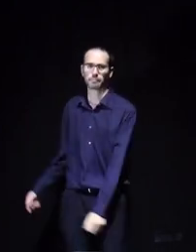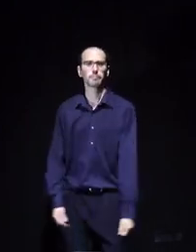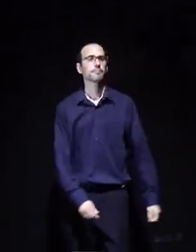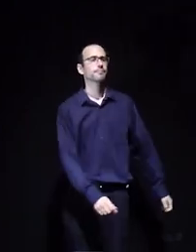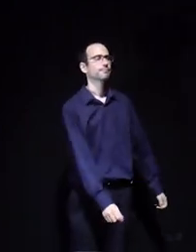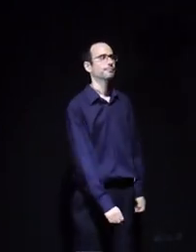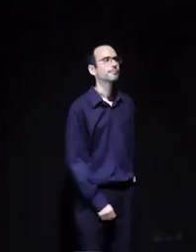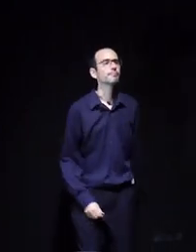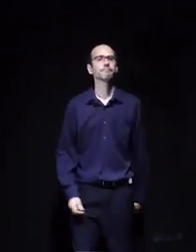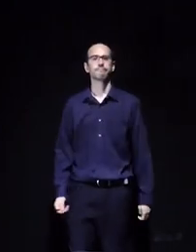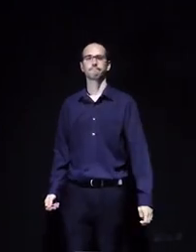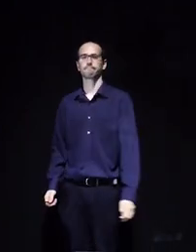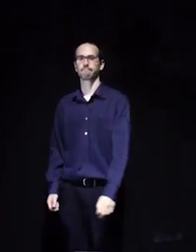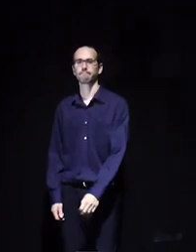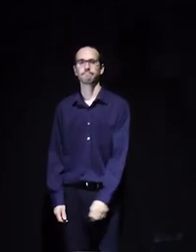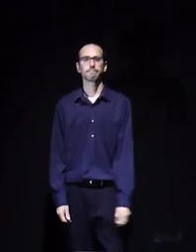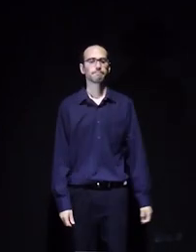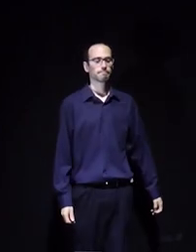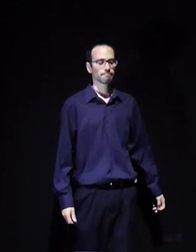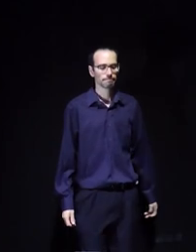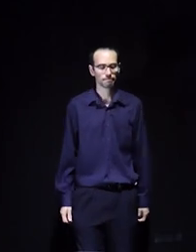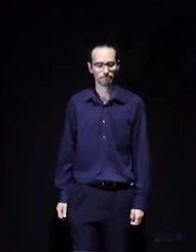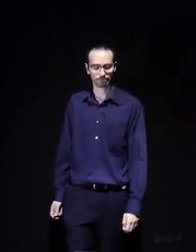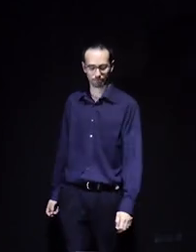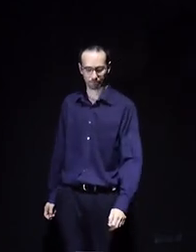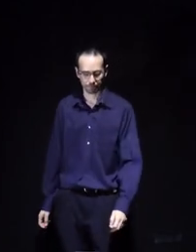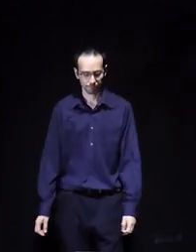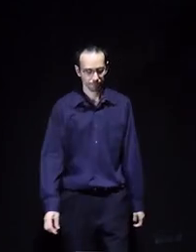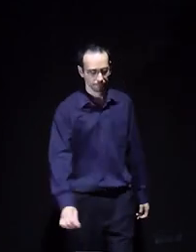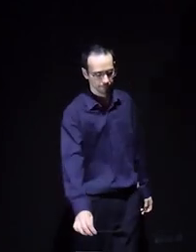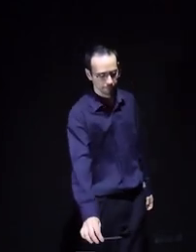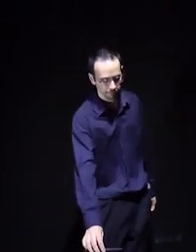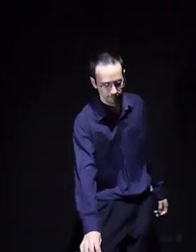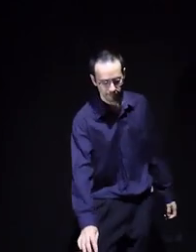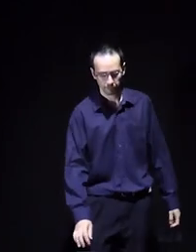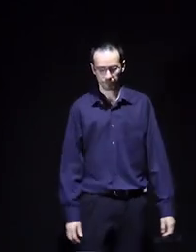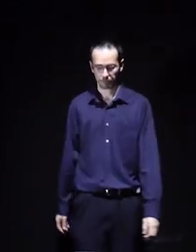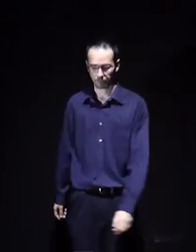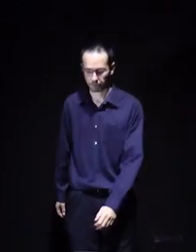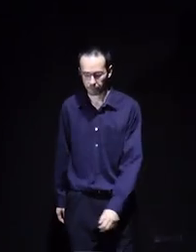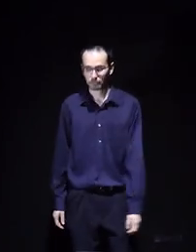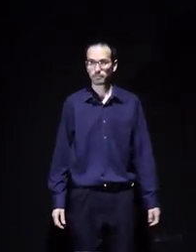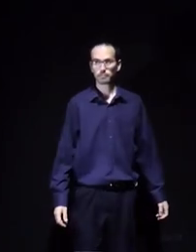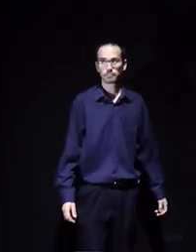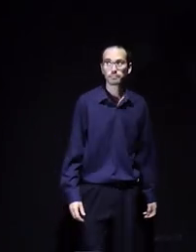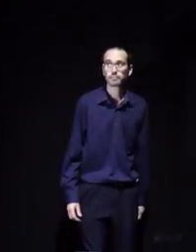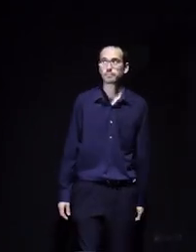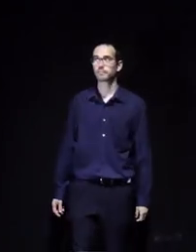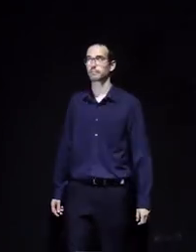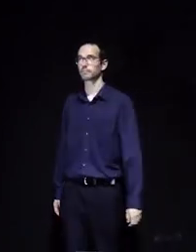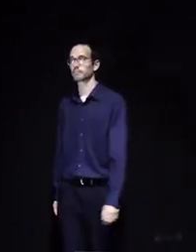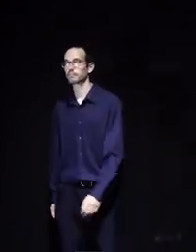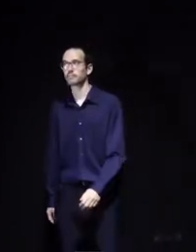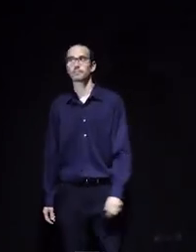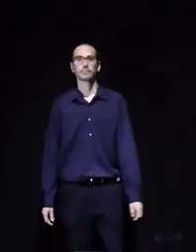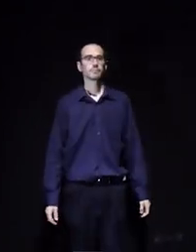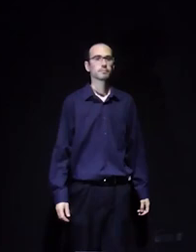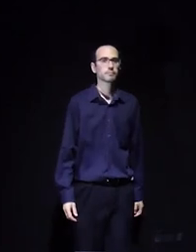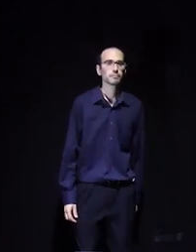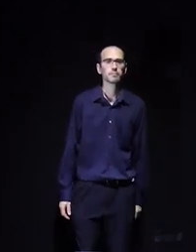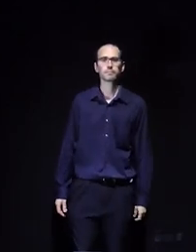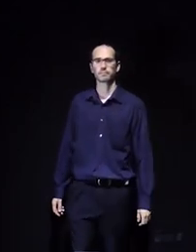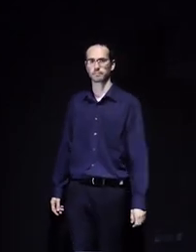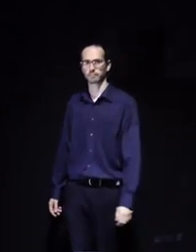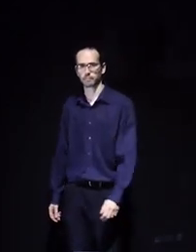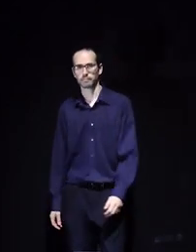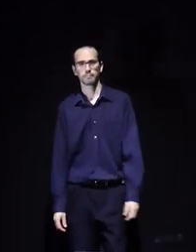mariner, una aventurera que volia ser la reina del cel. Viatjant pels estels,